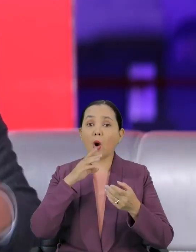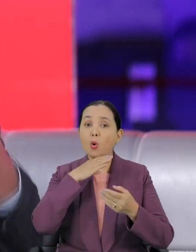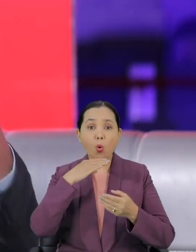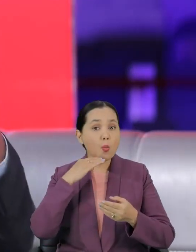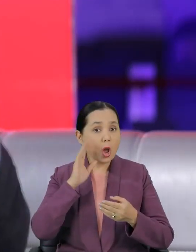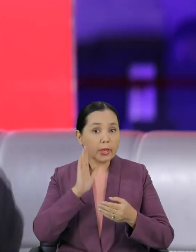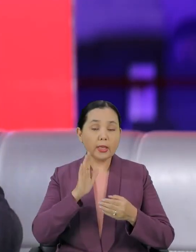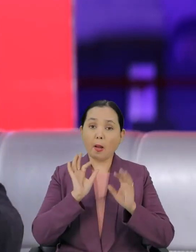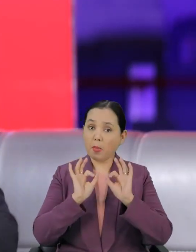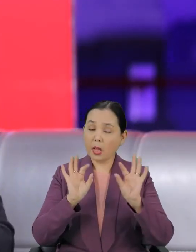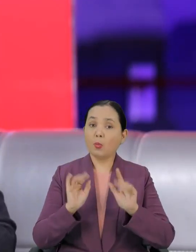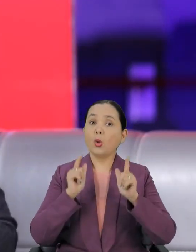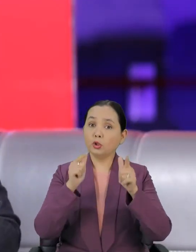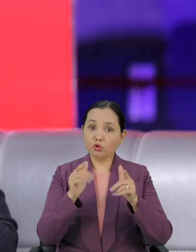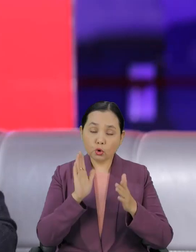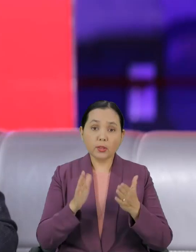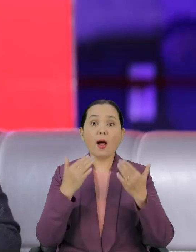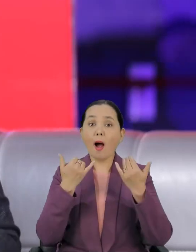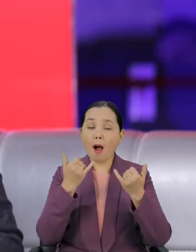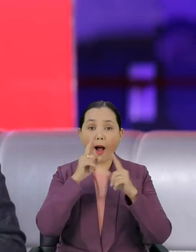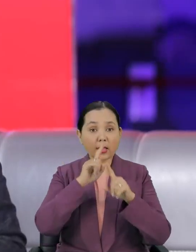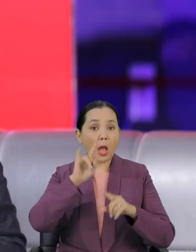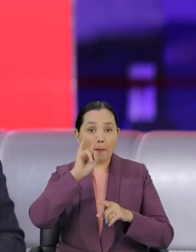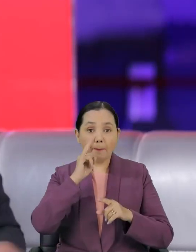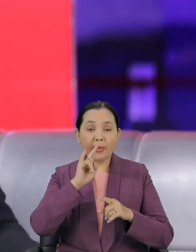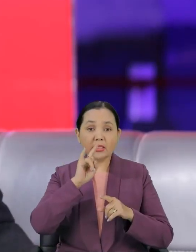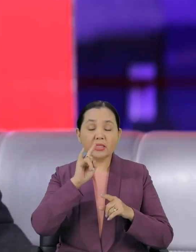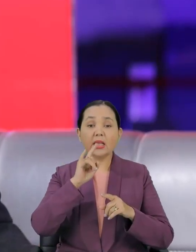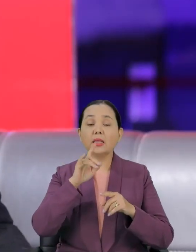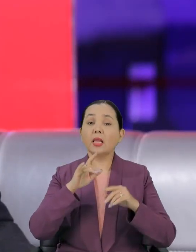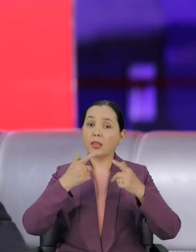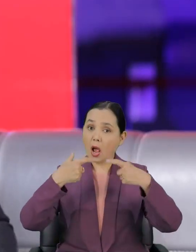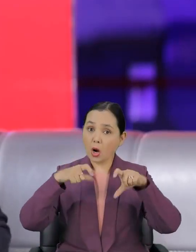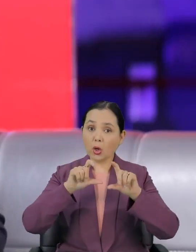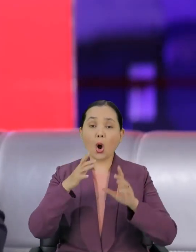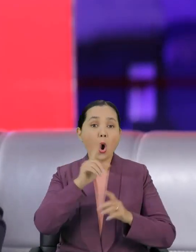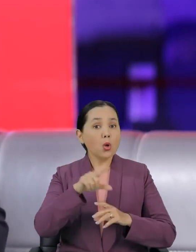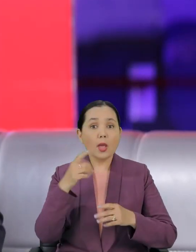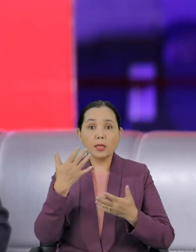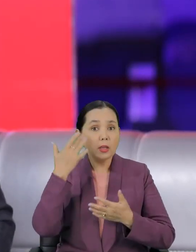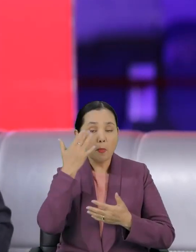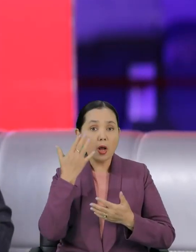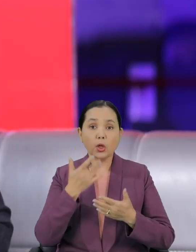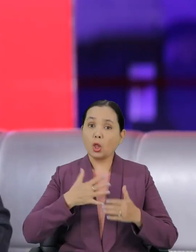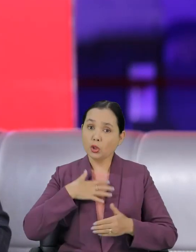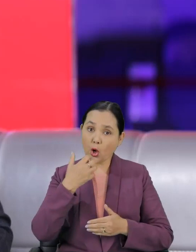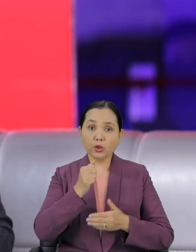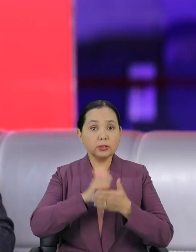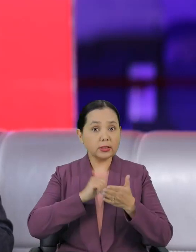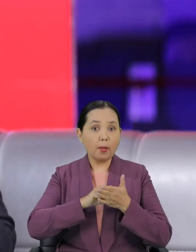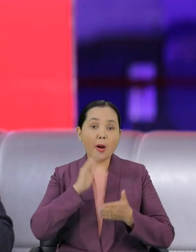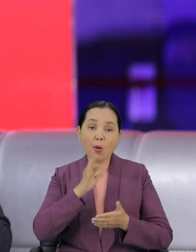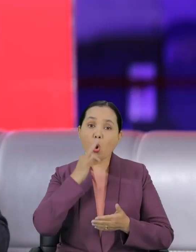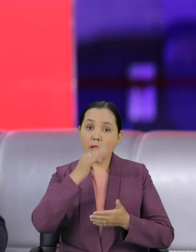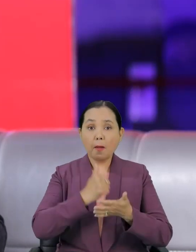haqida ma'lumotlar kelib tushyapti. Ayniqsa benzinning narxi oshib ketgani ham odamlarni qaysidir ma'noda noroziligiga sabab bo'ldi